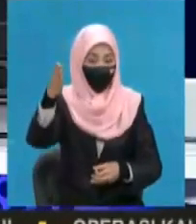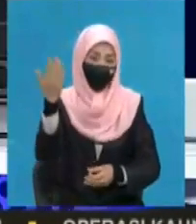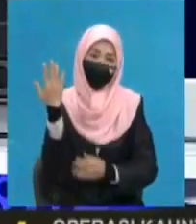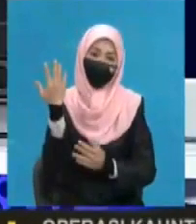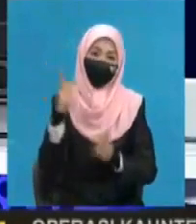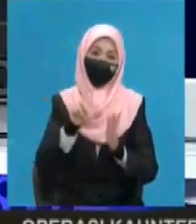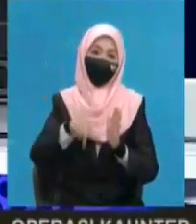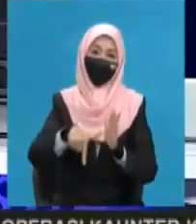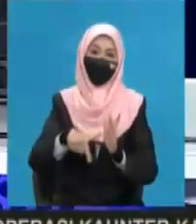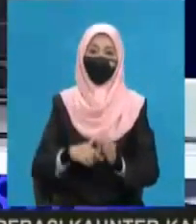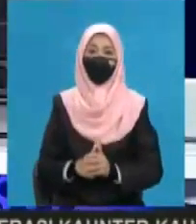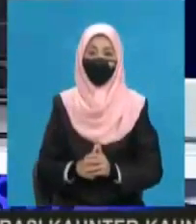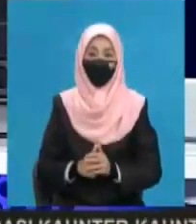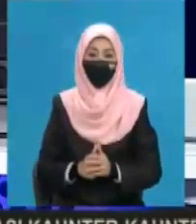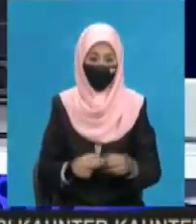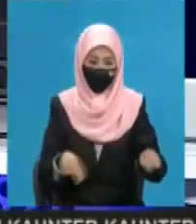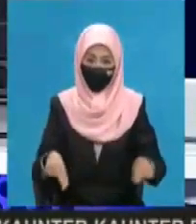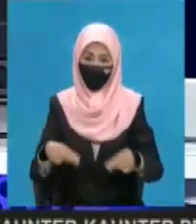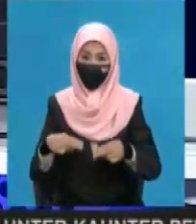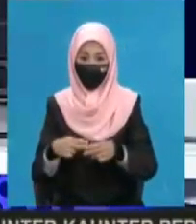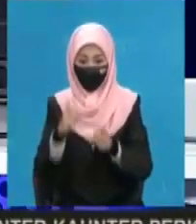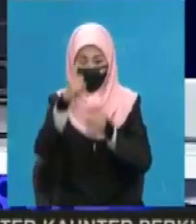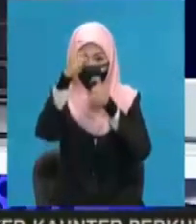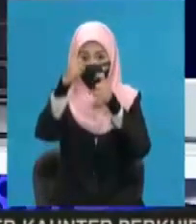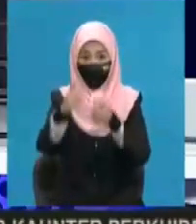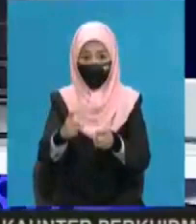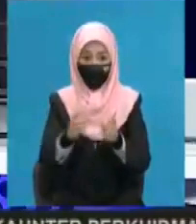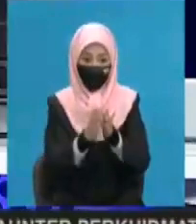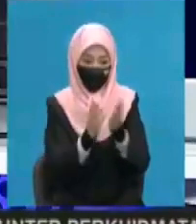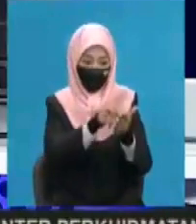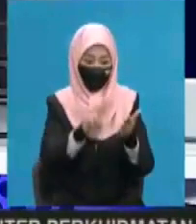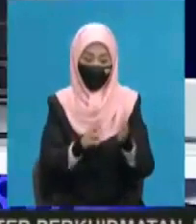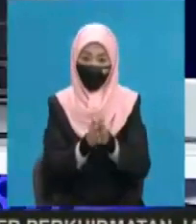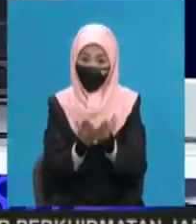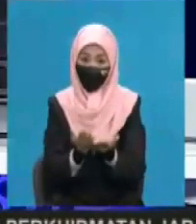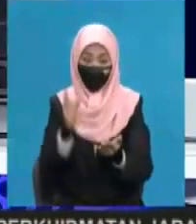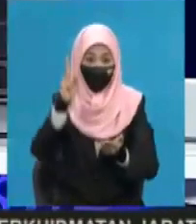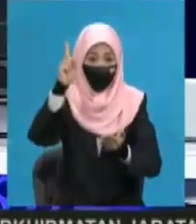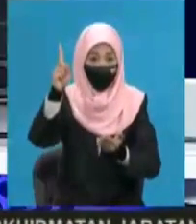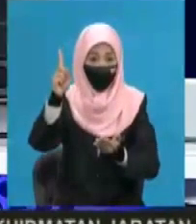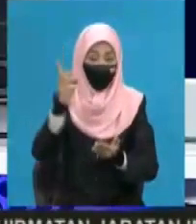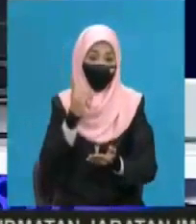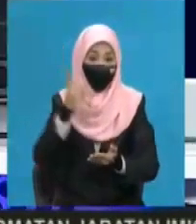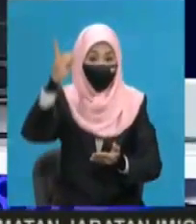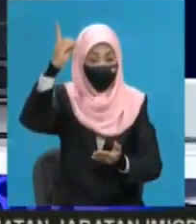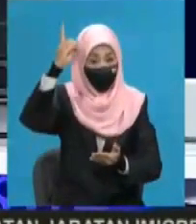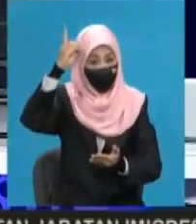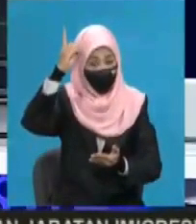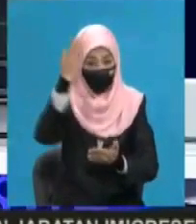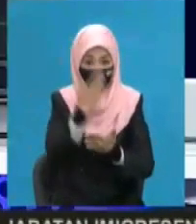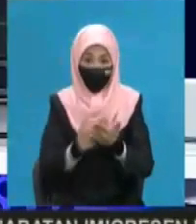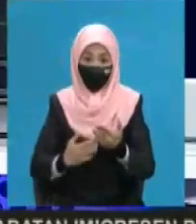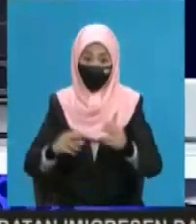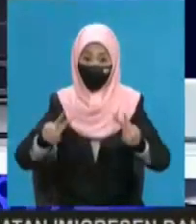nanti sehubungan itu majelis penyampaian cendramata musabaqah membaca al-quran bahagia dewasa Precast separuh akhir